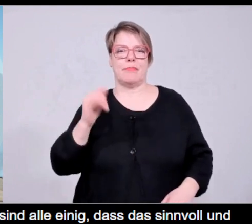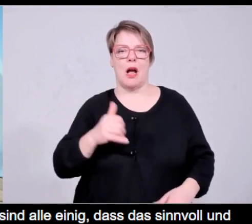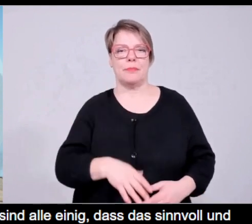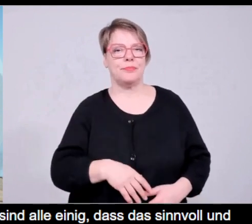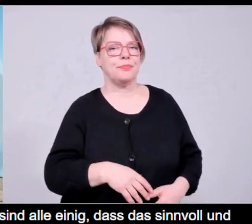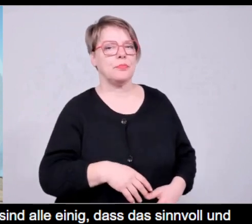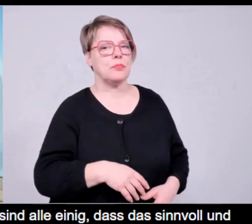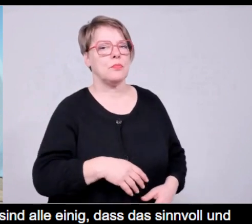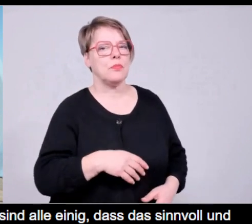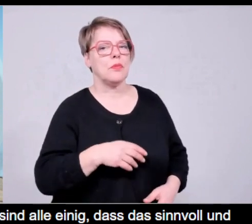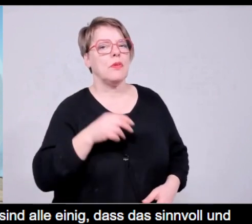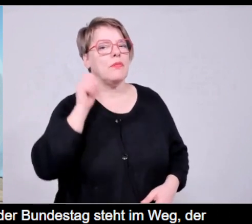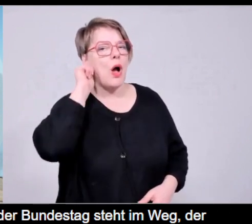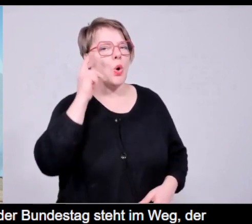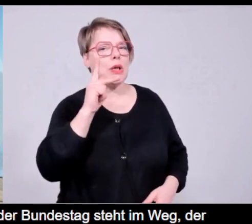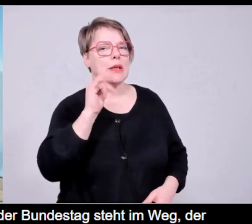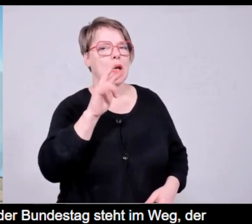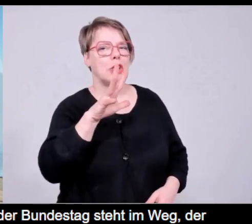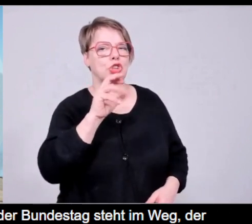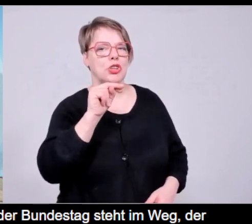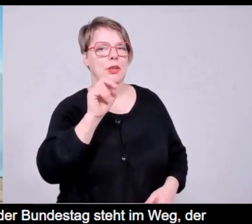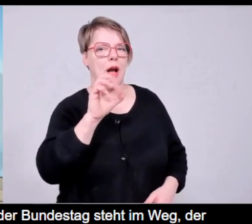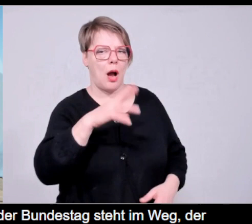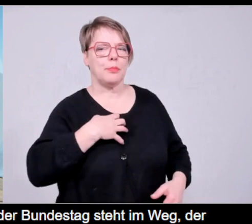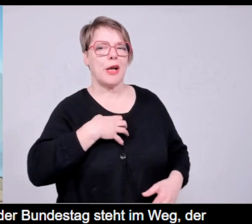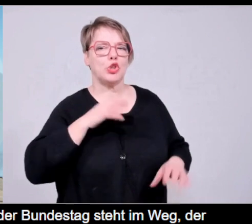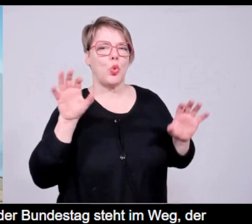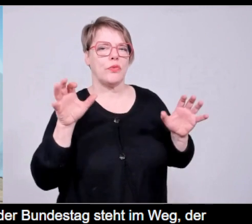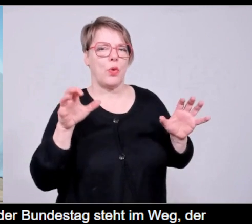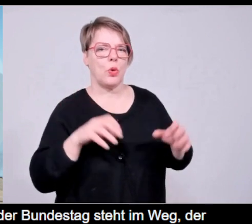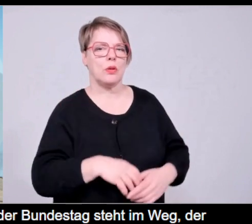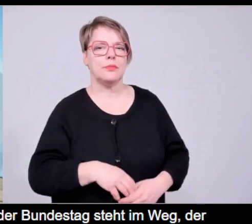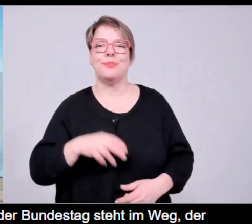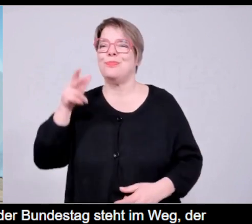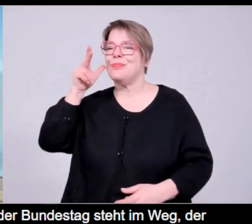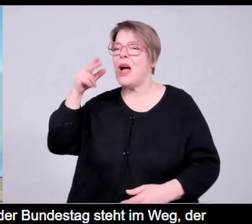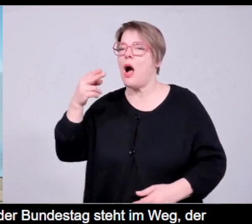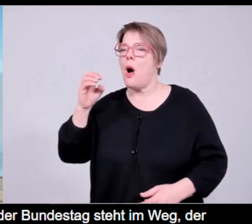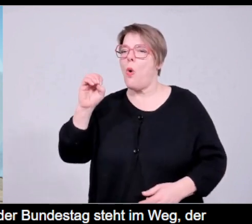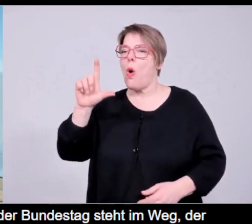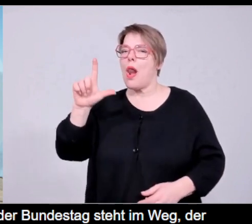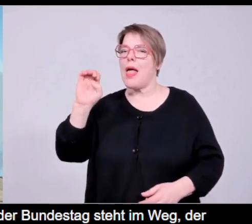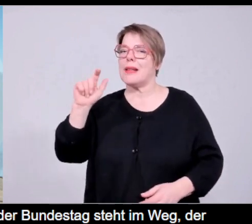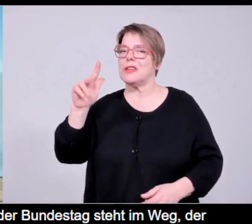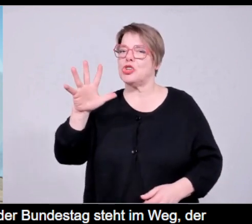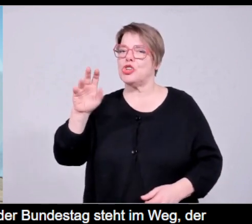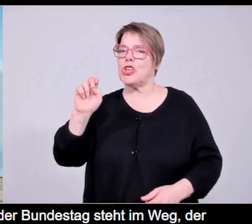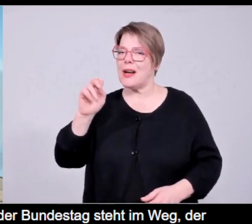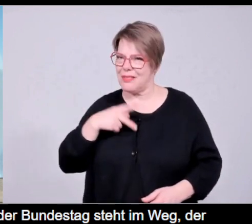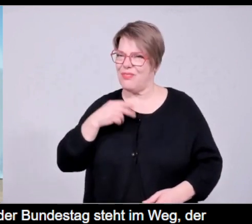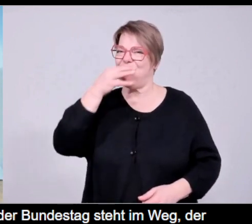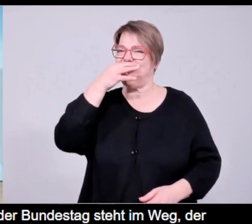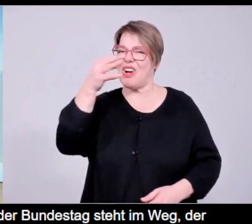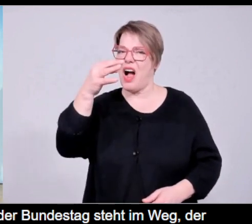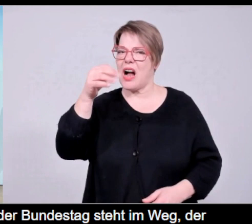Bundesverordnung oder gibt es eine unterschiedliche Risikoeinschätzung? Nein, es liegt schlichtweg an der Bundesverordnung. Wir haben